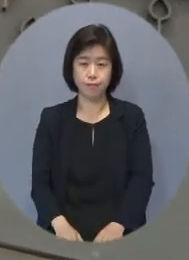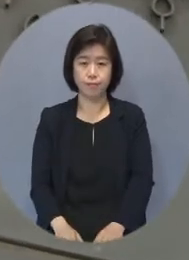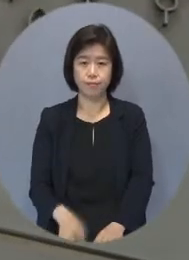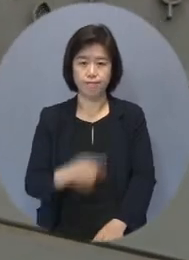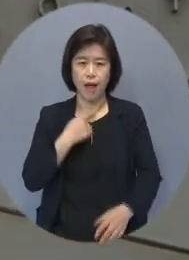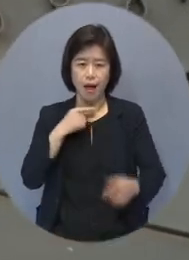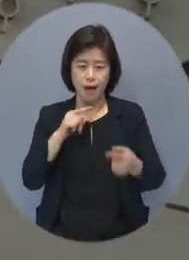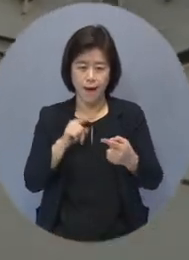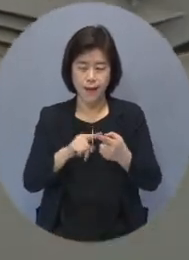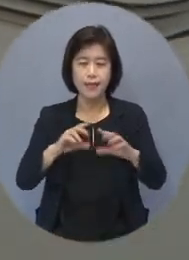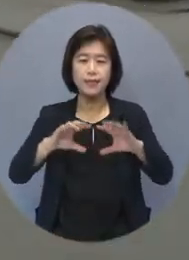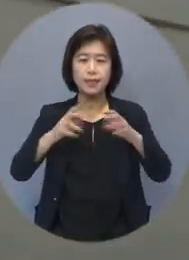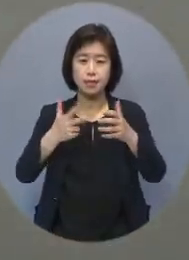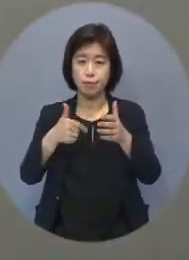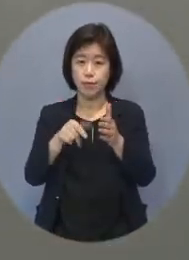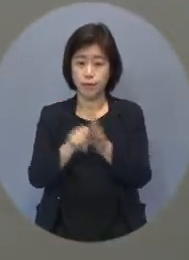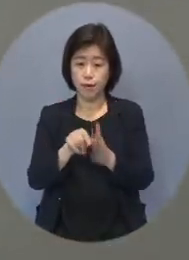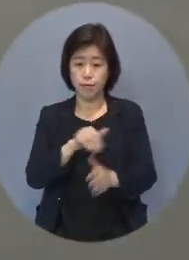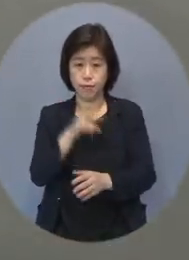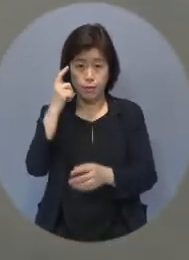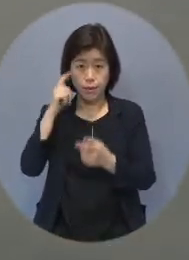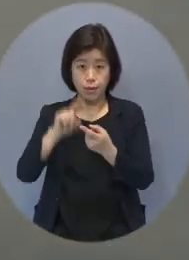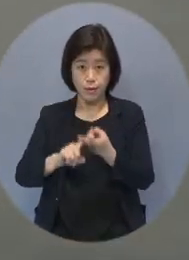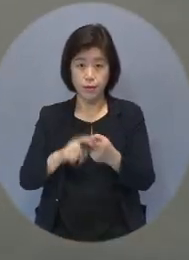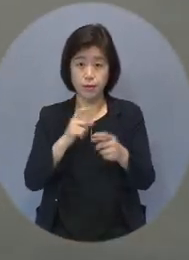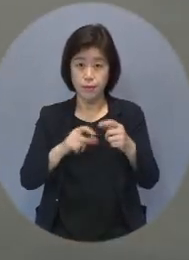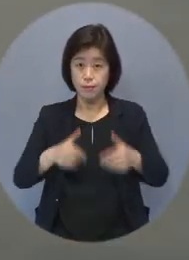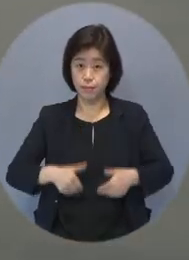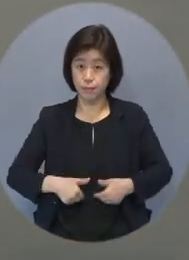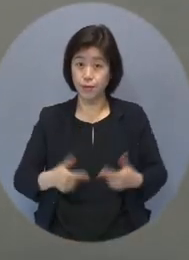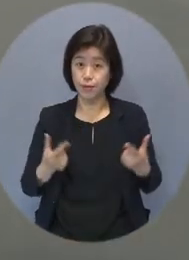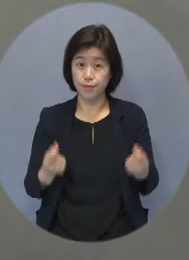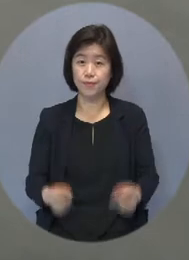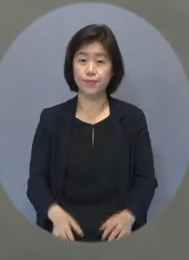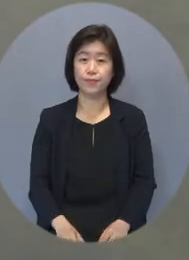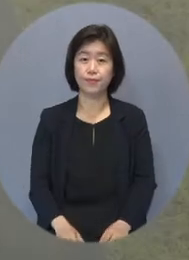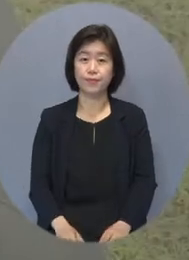위해 우리의 관심이 더욱 필요한 거겠죠?